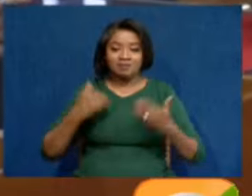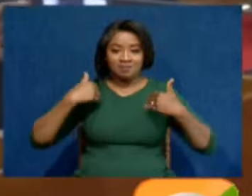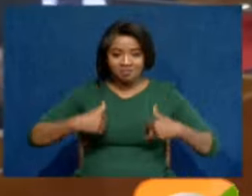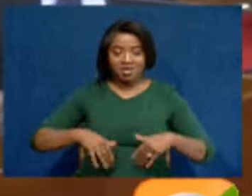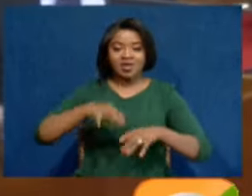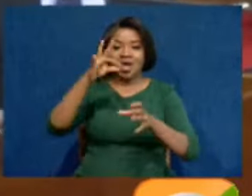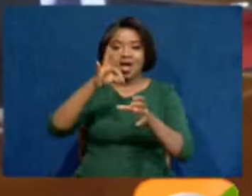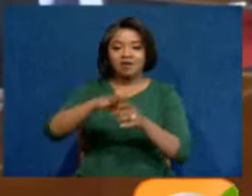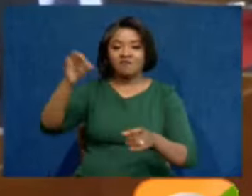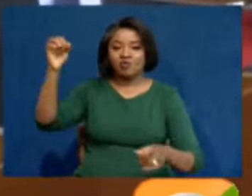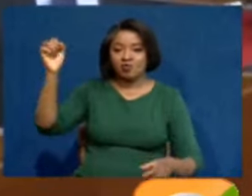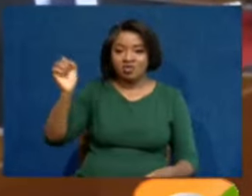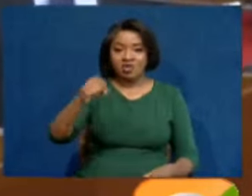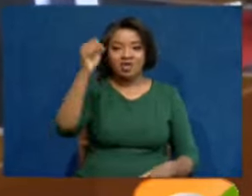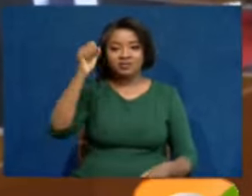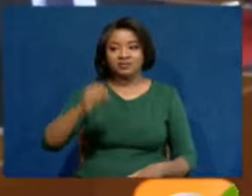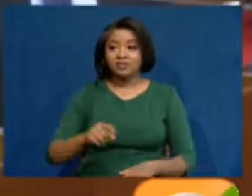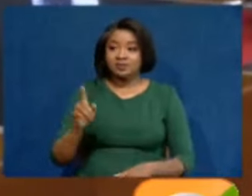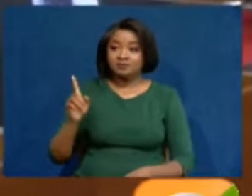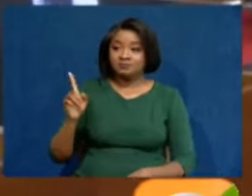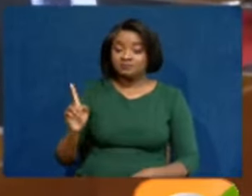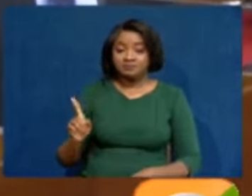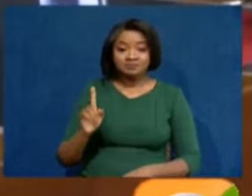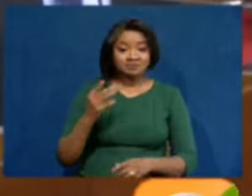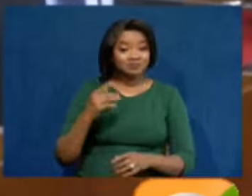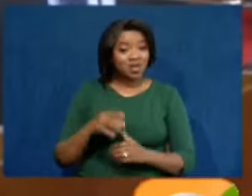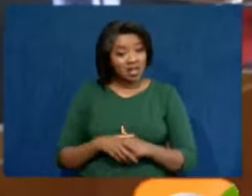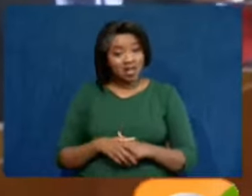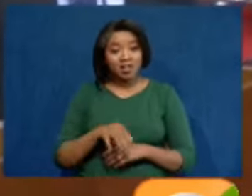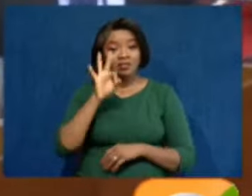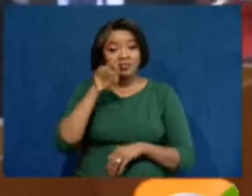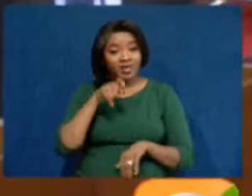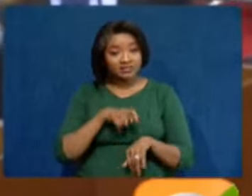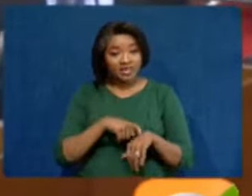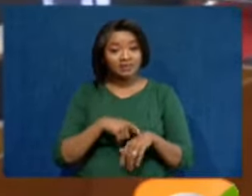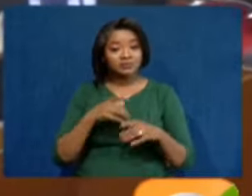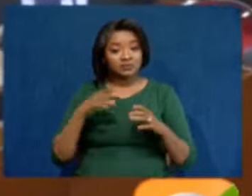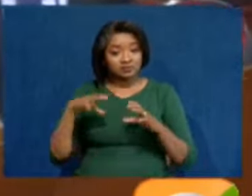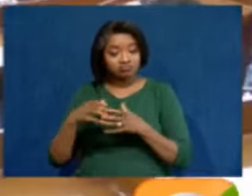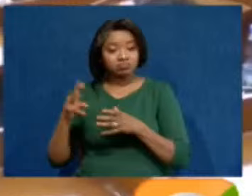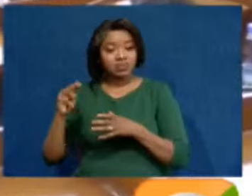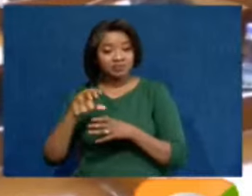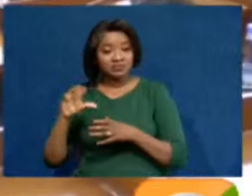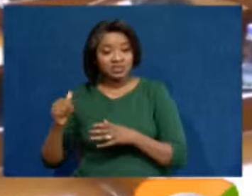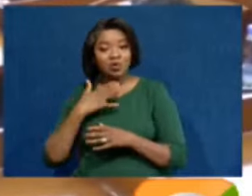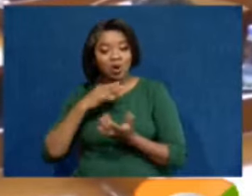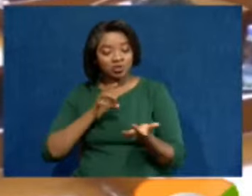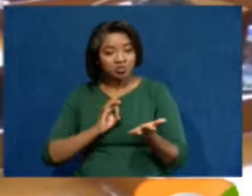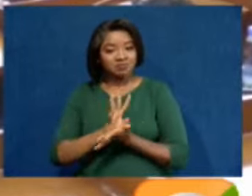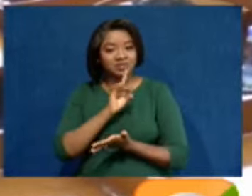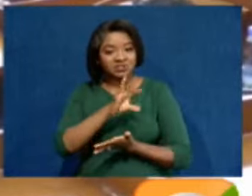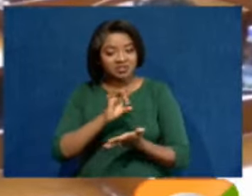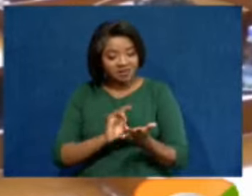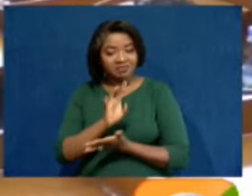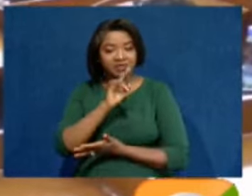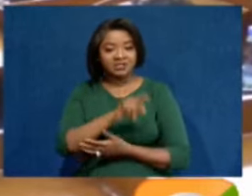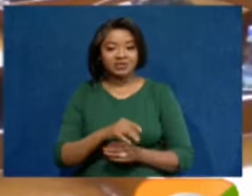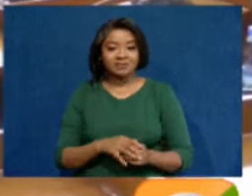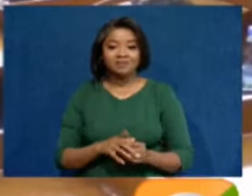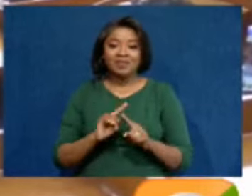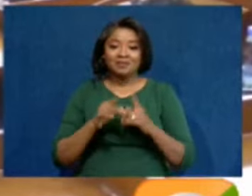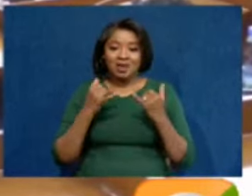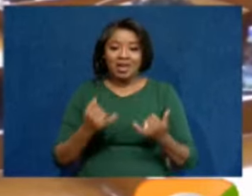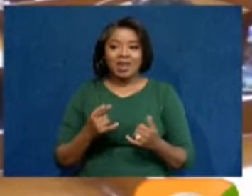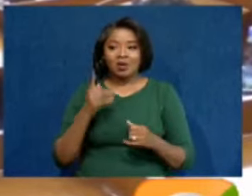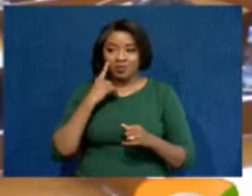yes. Mwangaza ameonyeshwa giza safari tatu, mara hii akihitajika kujitetea kwa tuhuma za kukiuka majukumu